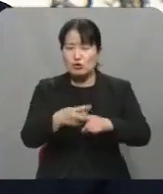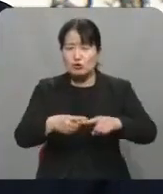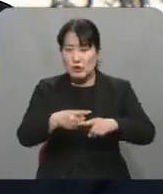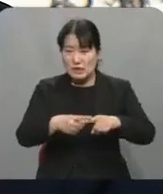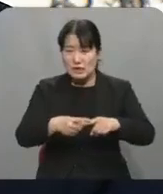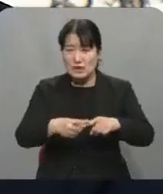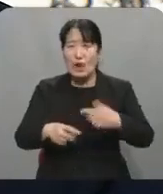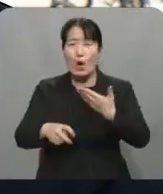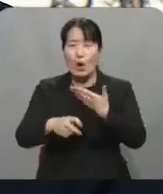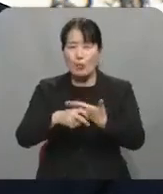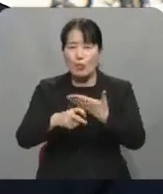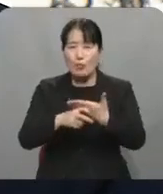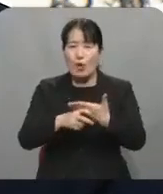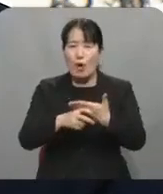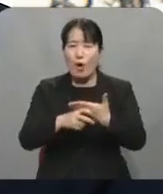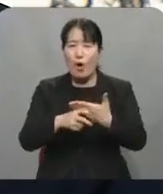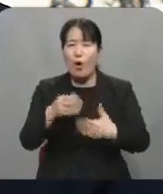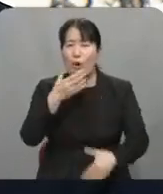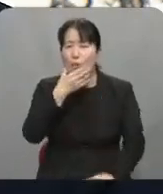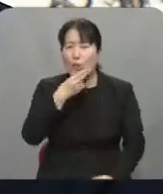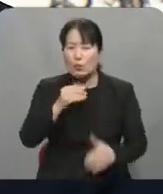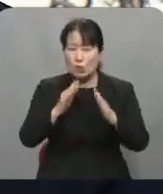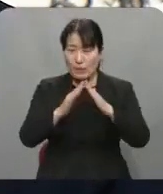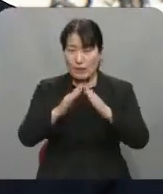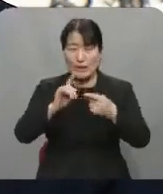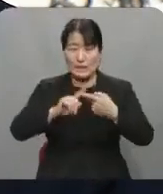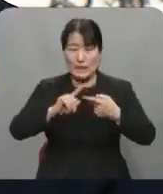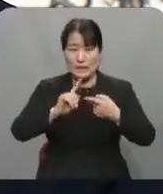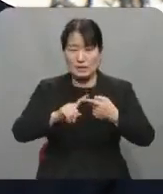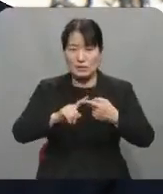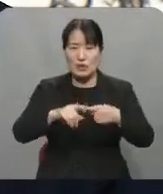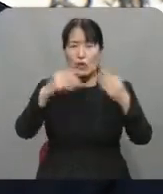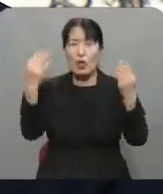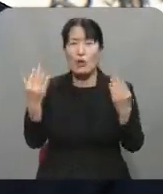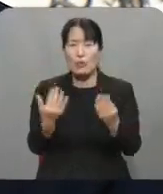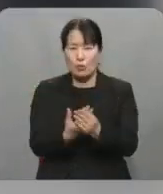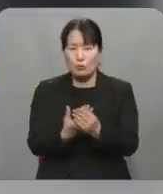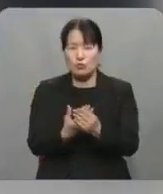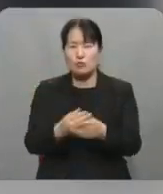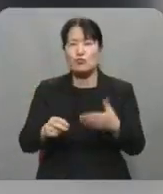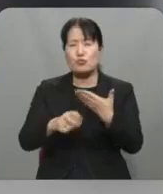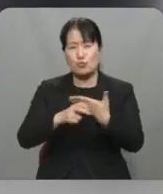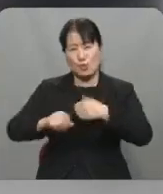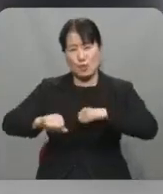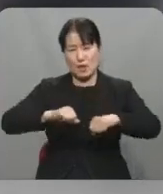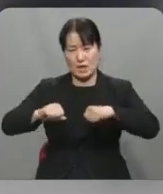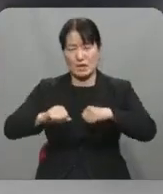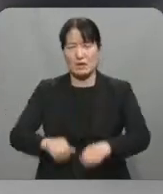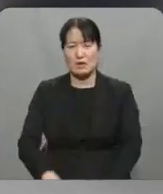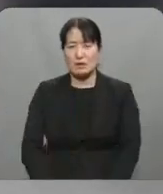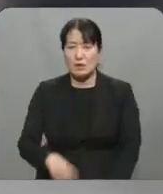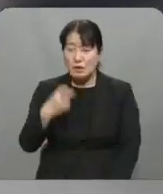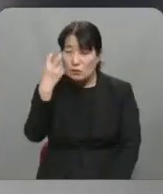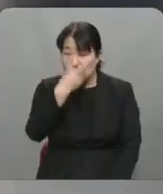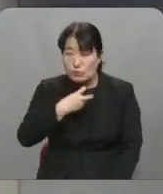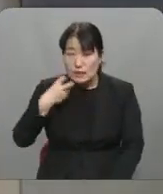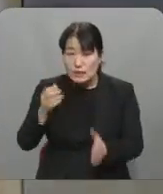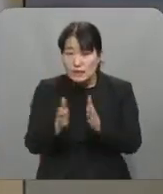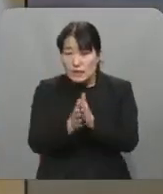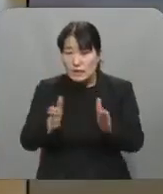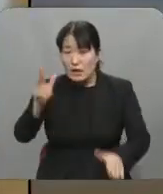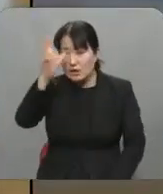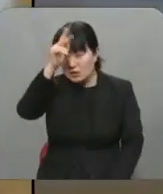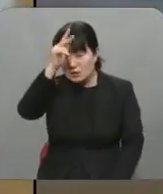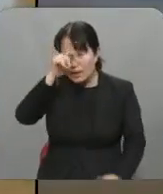불 꼭 덥다 벙 어쩌 들은 다 불도 증기의 행위이고 되기 때문에 수사에 나선 경찰은 탐문